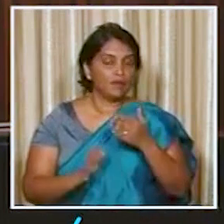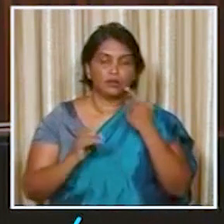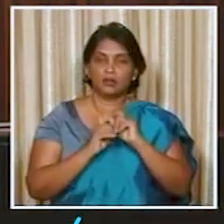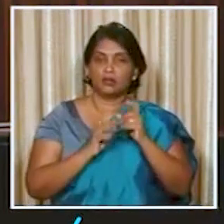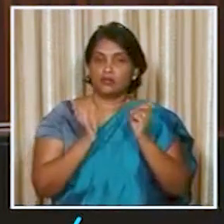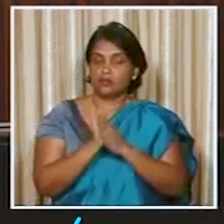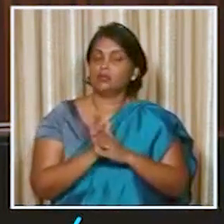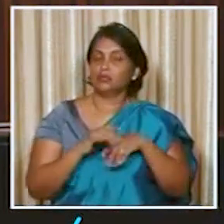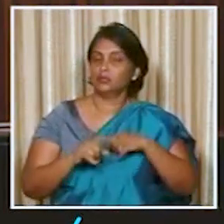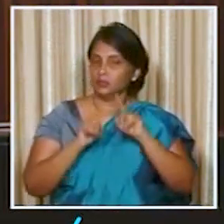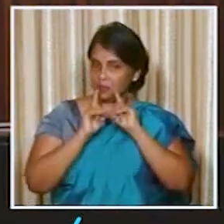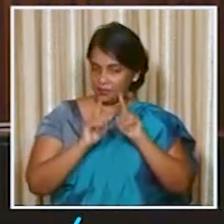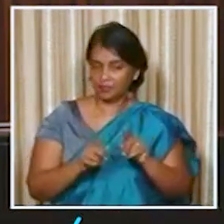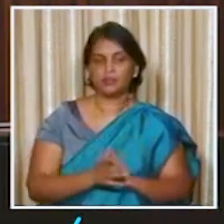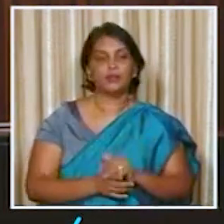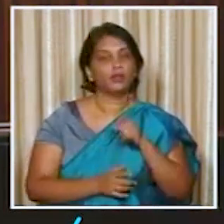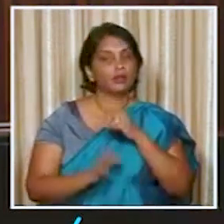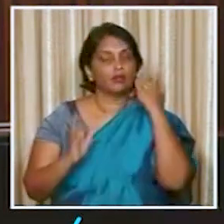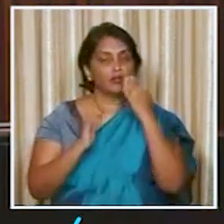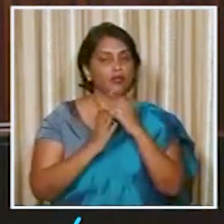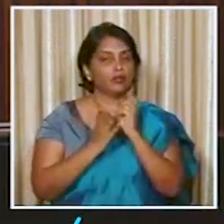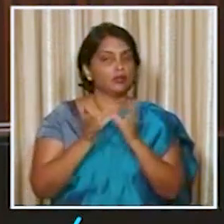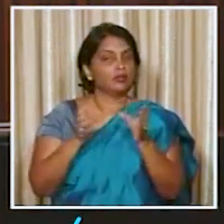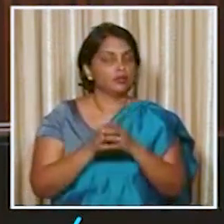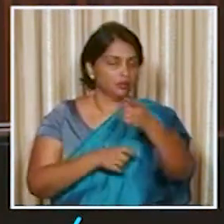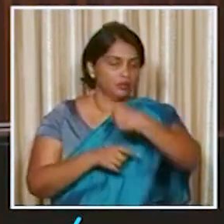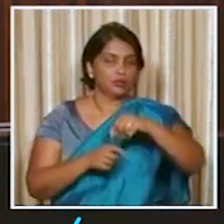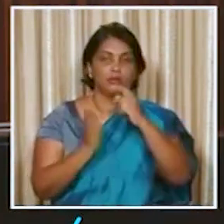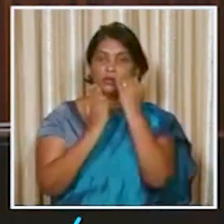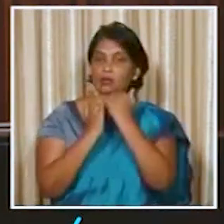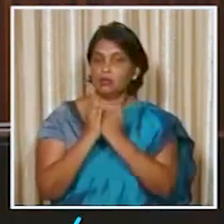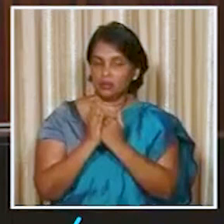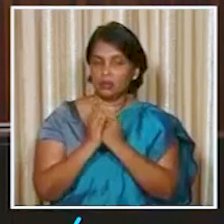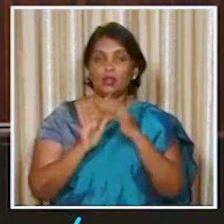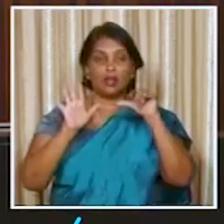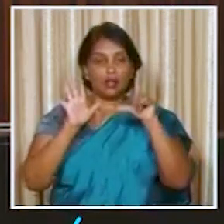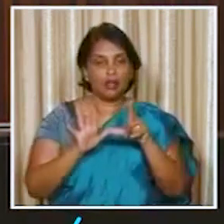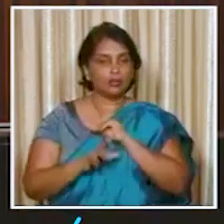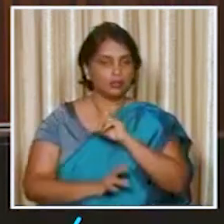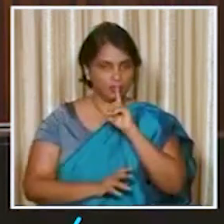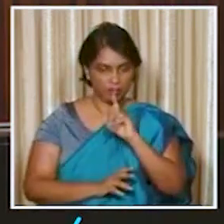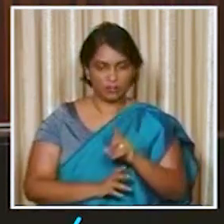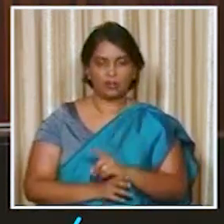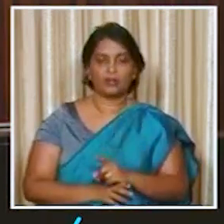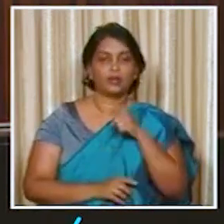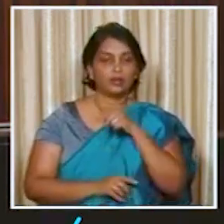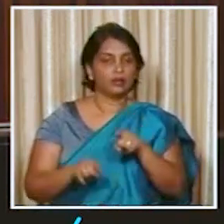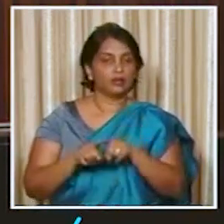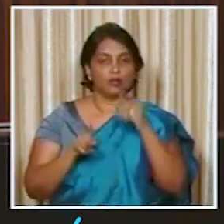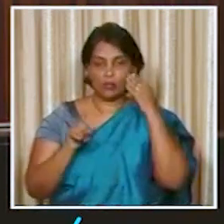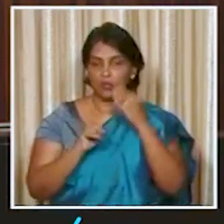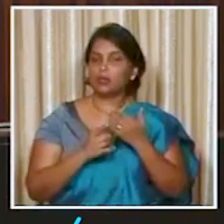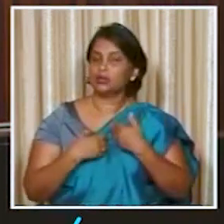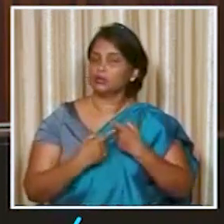සභාවට අවධාරණය කළෙමි ඒ බව විවස්ථාදායක සභාවේ කාර්යසටහන් අංක 7 යටතේ සඳහන් වෙත ඒ සම්බන්ධයෙන්